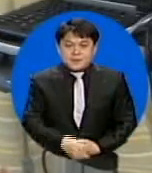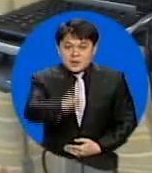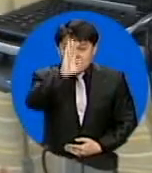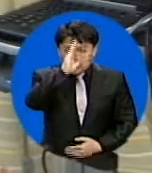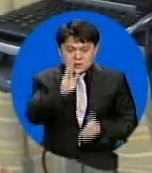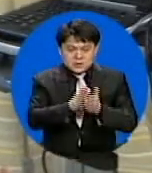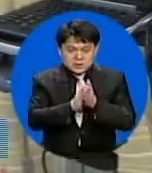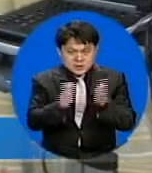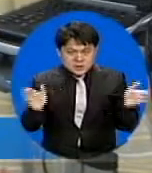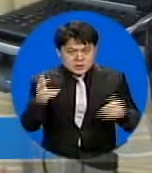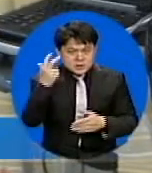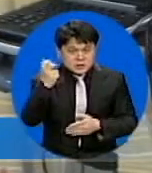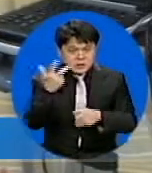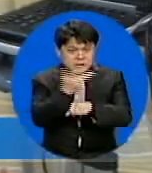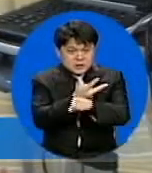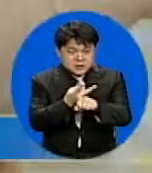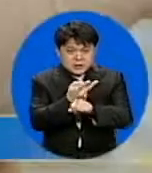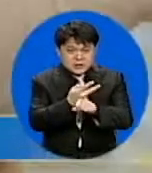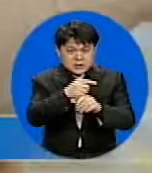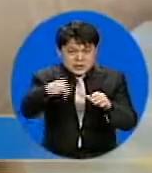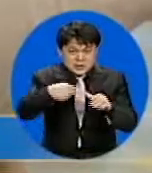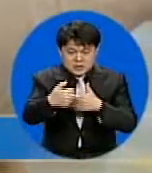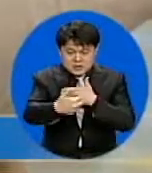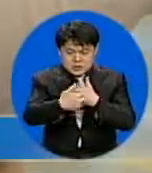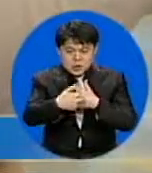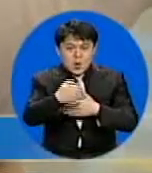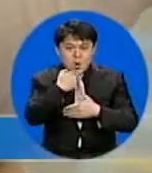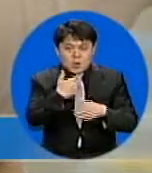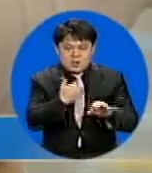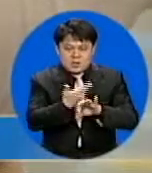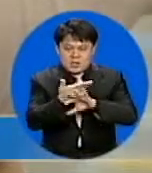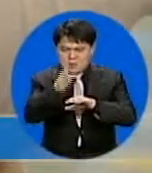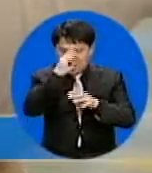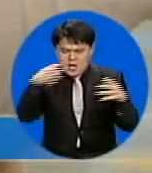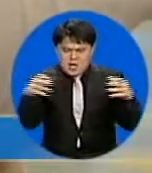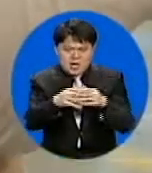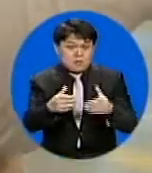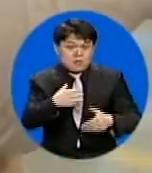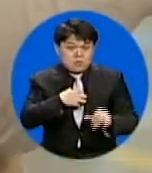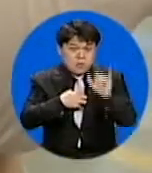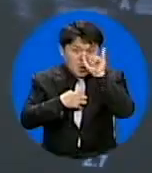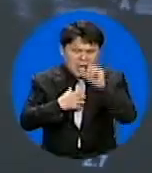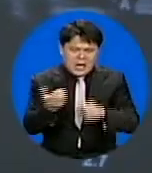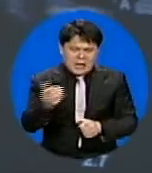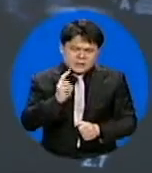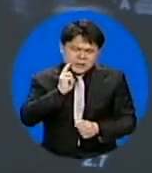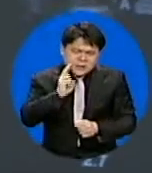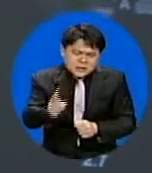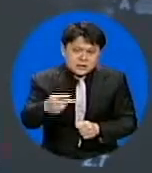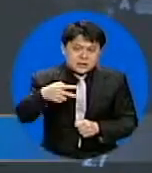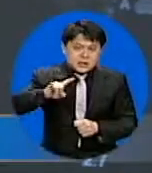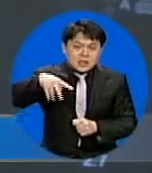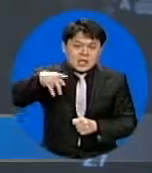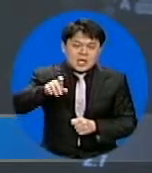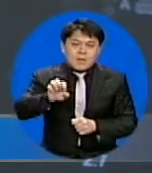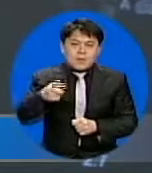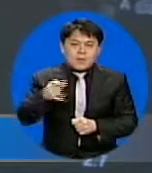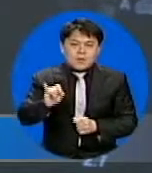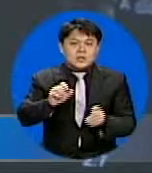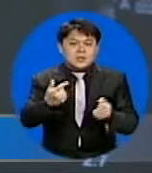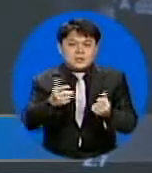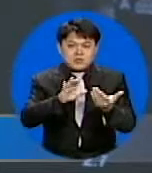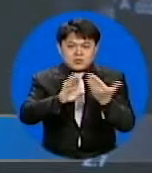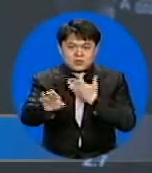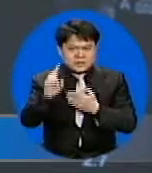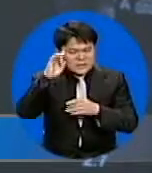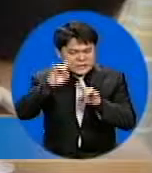발병한 지 72시간 안에 치료받지 않으면 심각한 합병증이 나타납니다. 지독한 통증이 나타나는 대상포진 후 신경통,